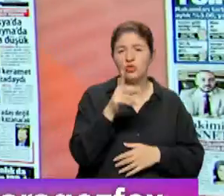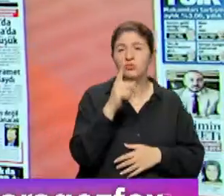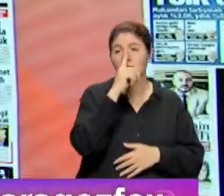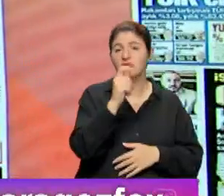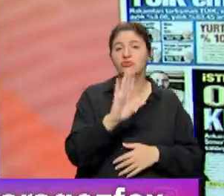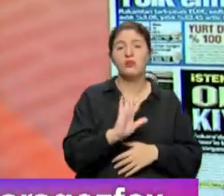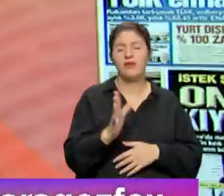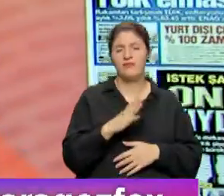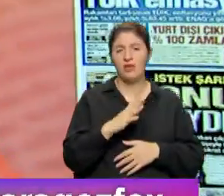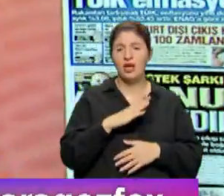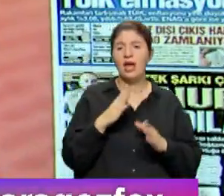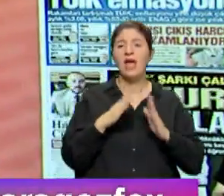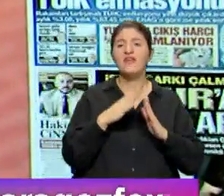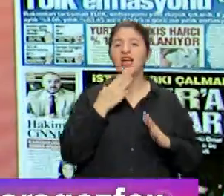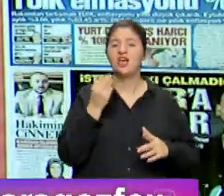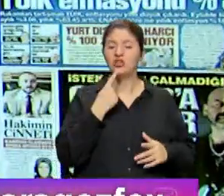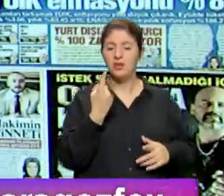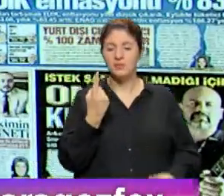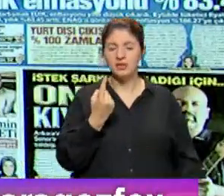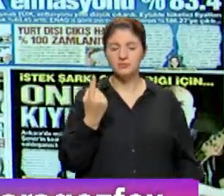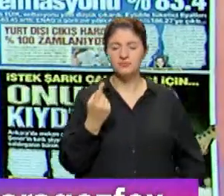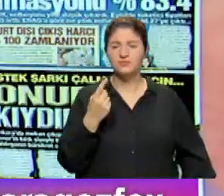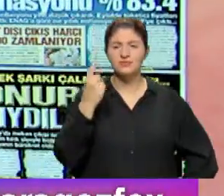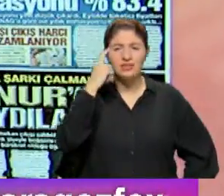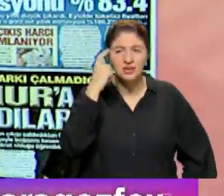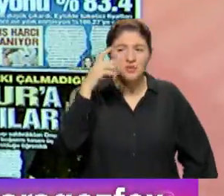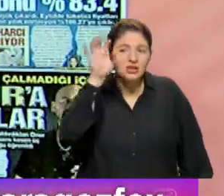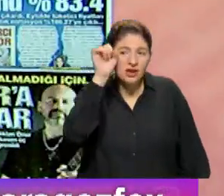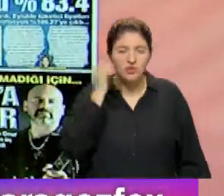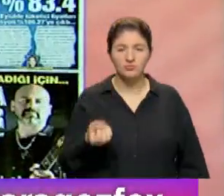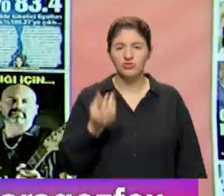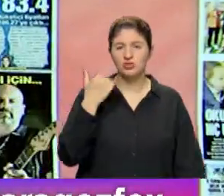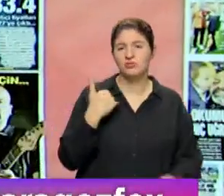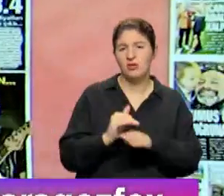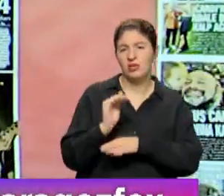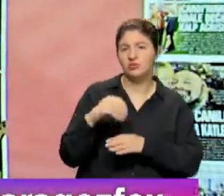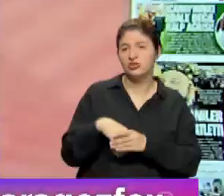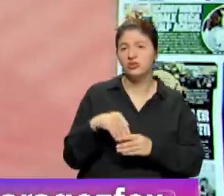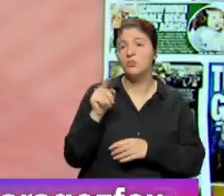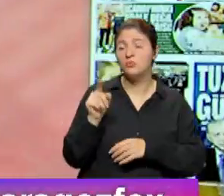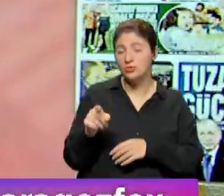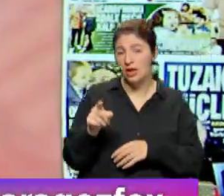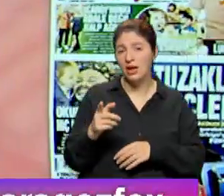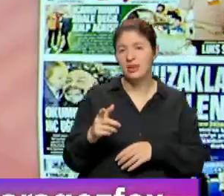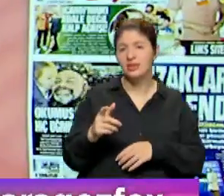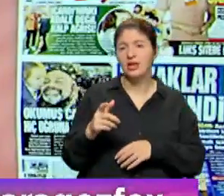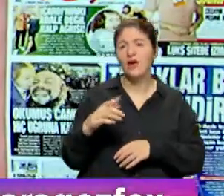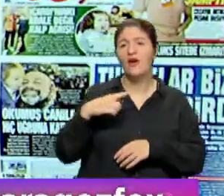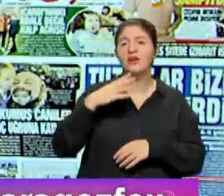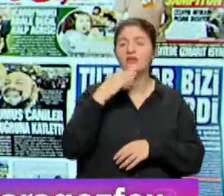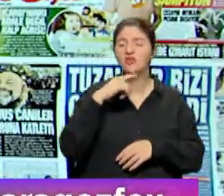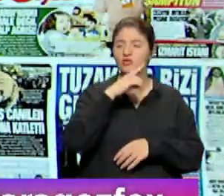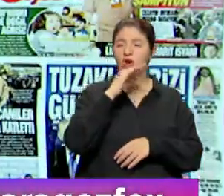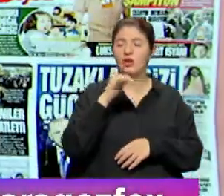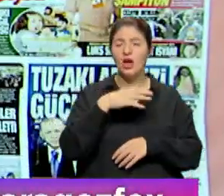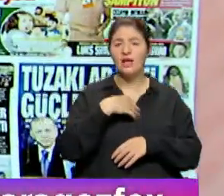başvurmayanlar var Ev genci diye bir tanım yerleşti hayatımıza Bu da hani gençlere zor geliyor